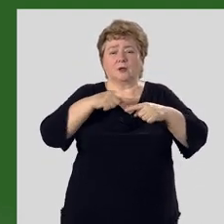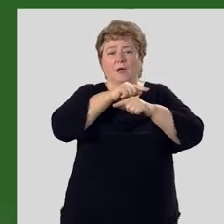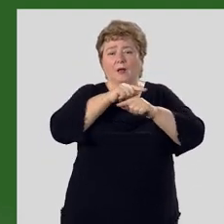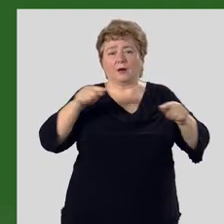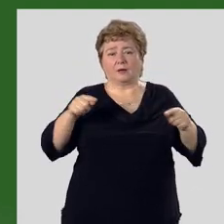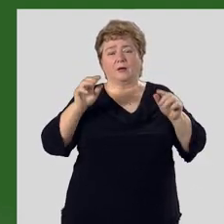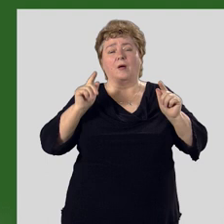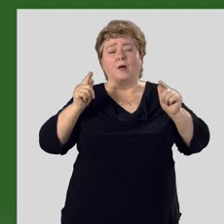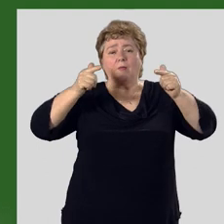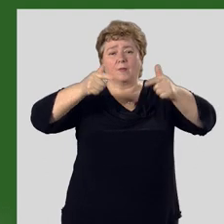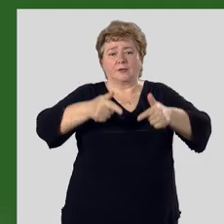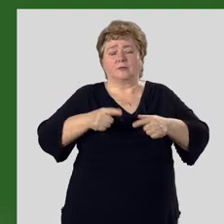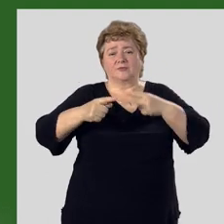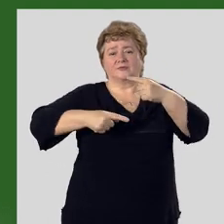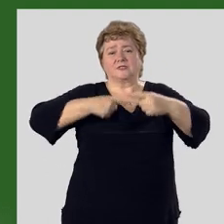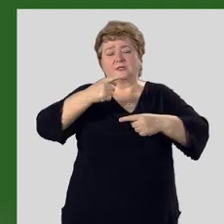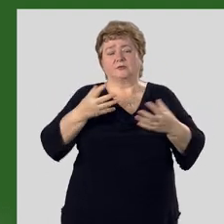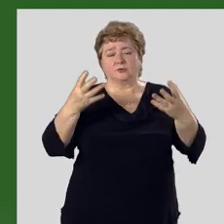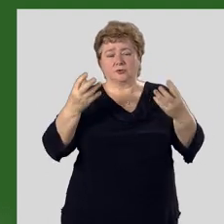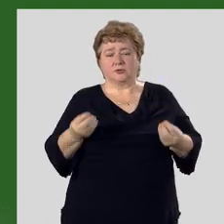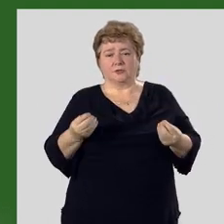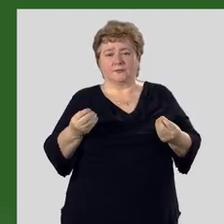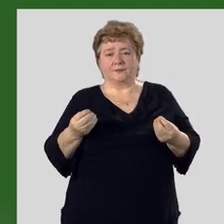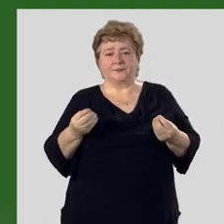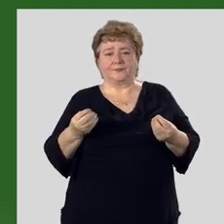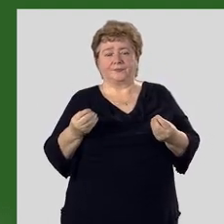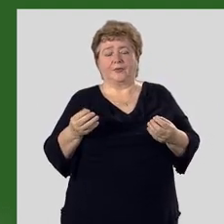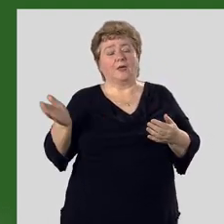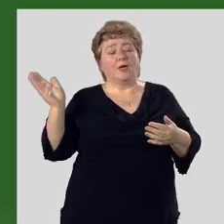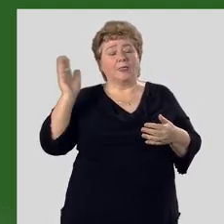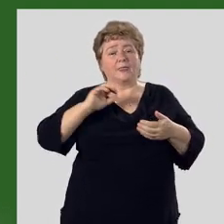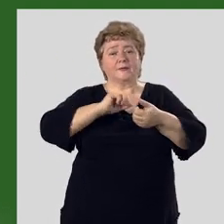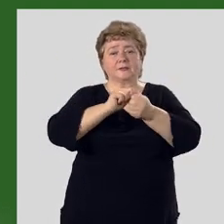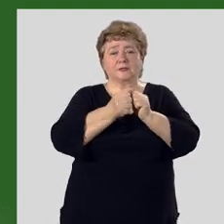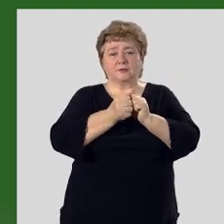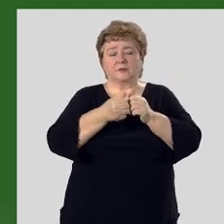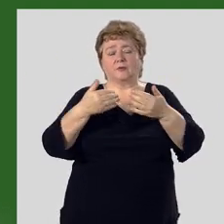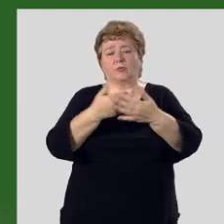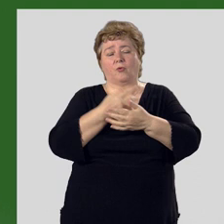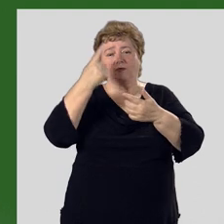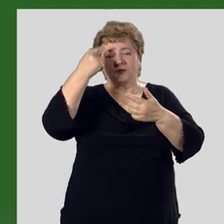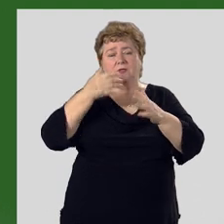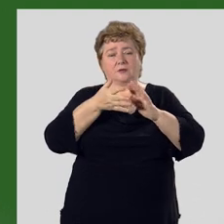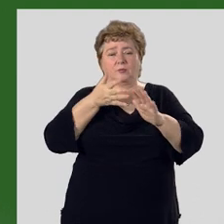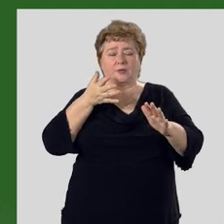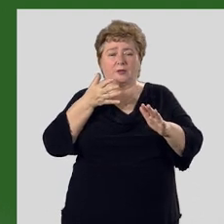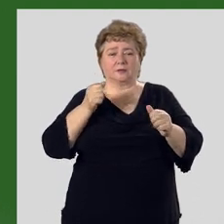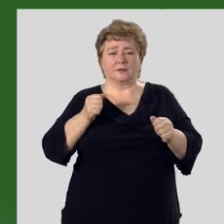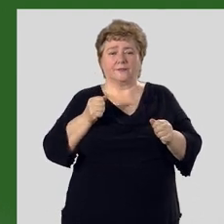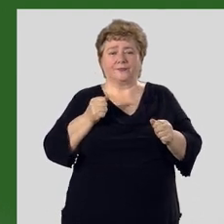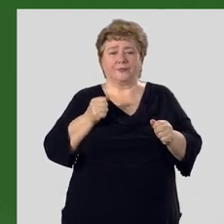линии мы попадаем в следующий день. Давайте закрепим новые знания и